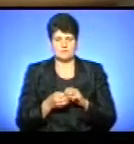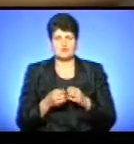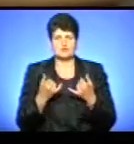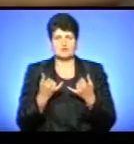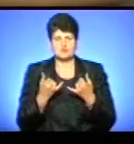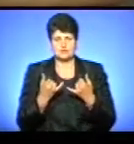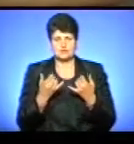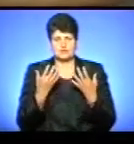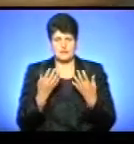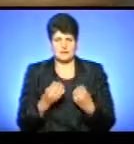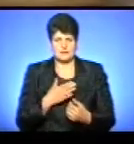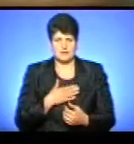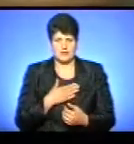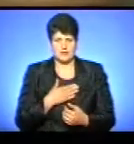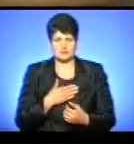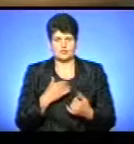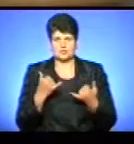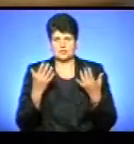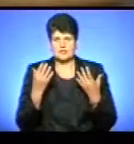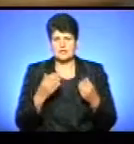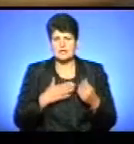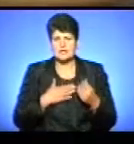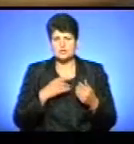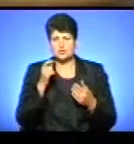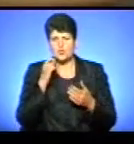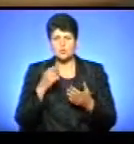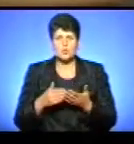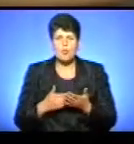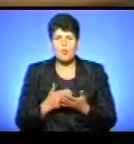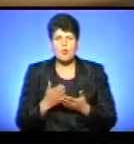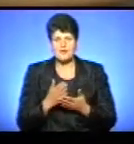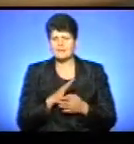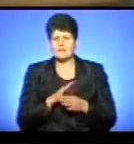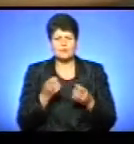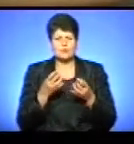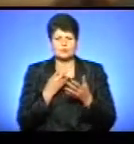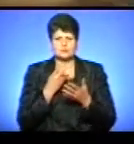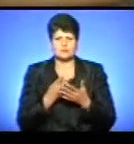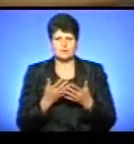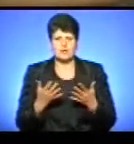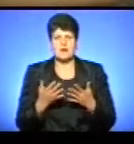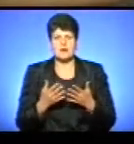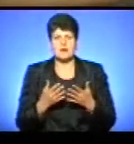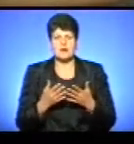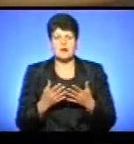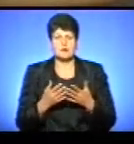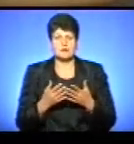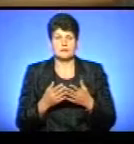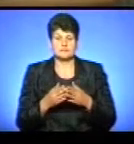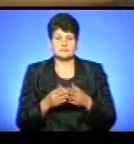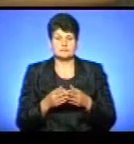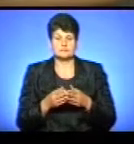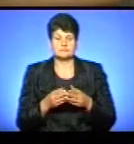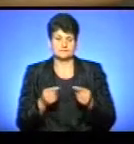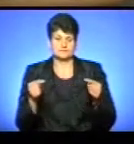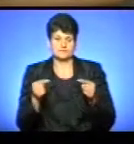сьогодення нашого, сьогодення нашої української політики. І не просто розкрити, а поставити крапки над «і». І